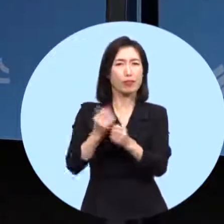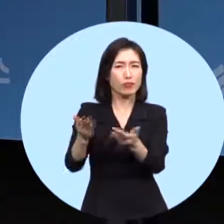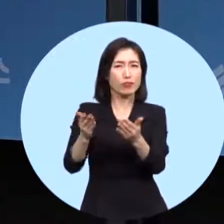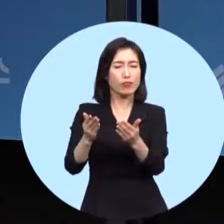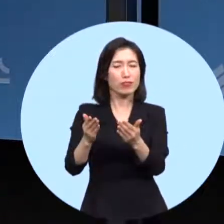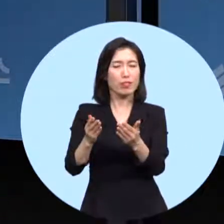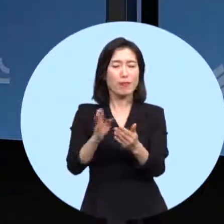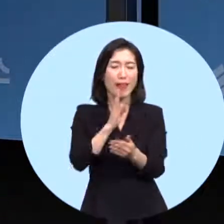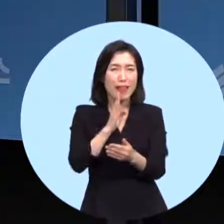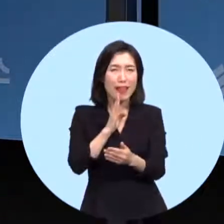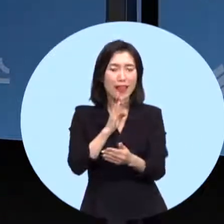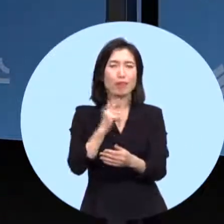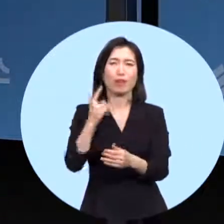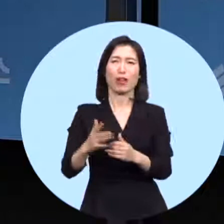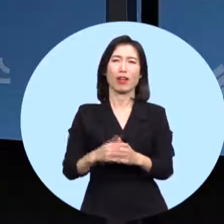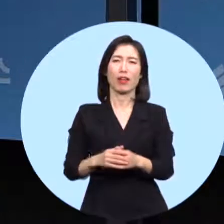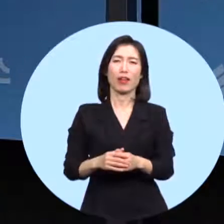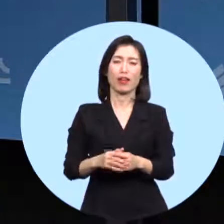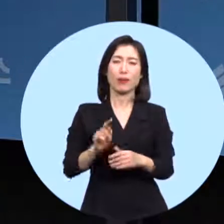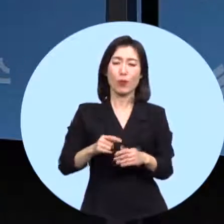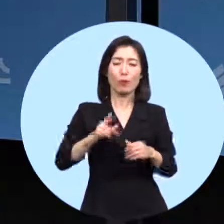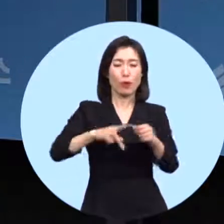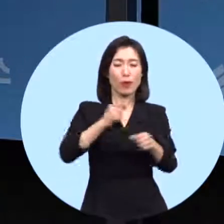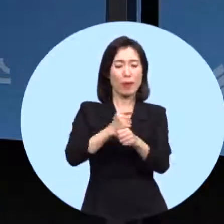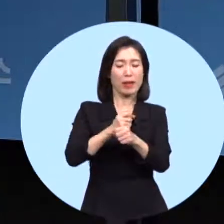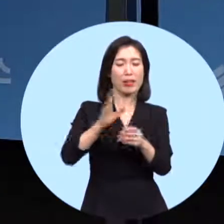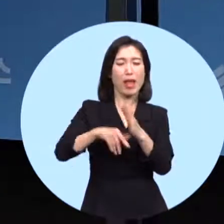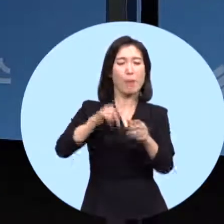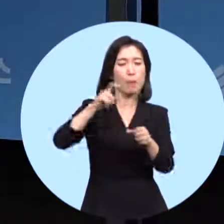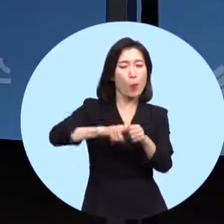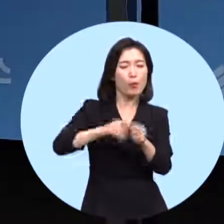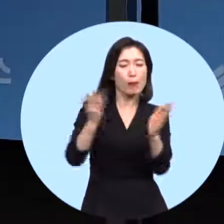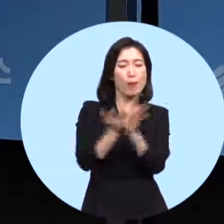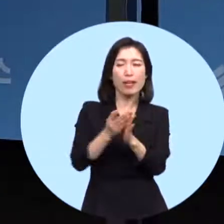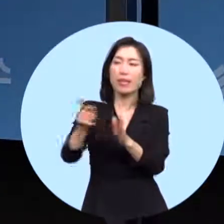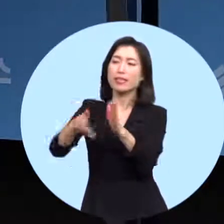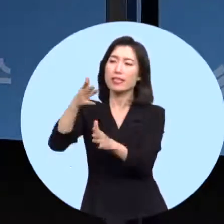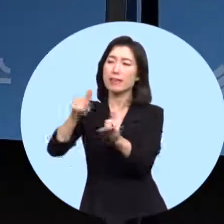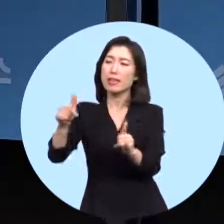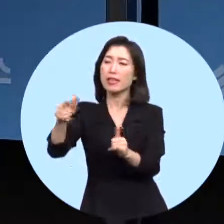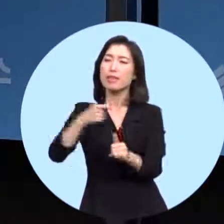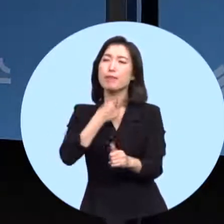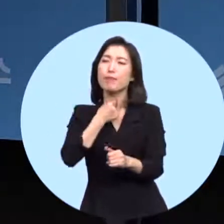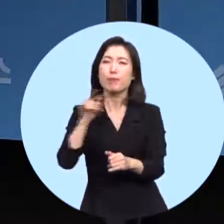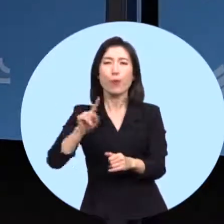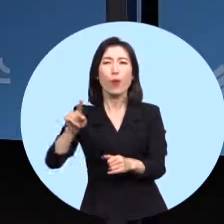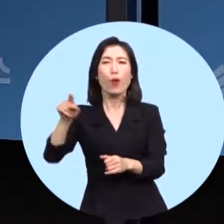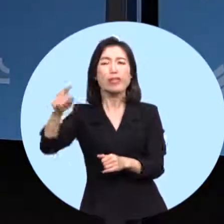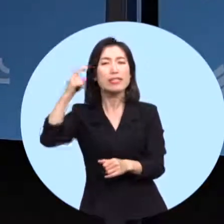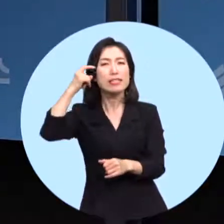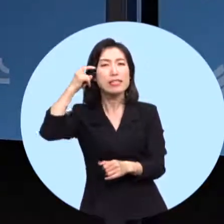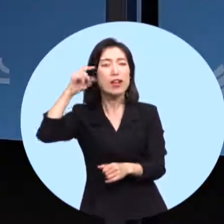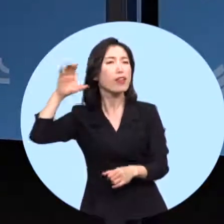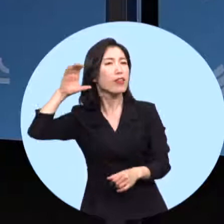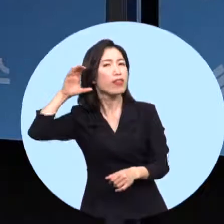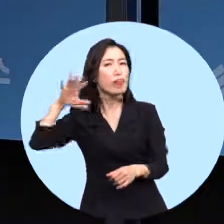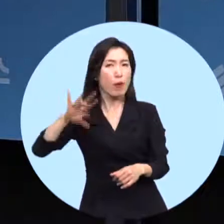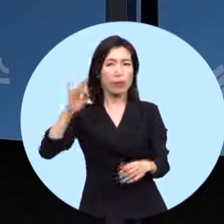설정 이전에 시민들의 의견부터 들었어야 했지 않는가?